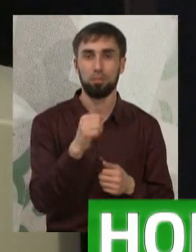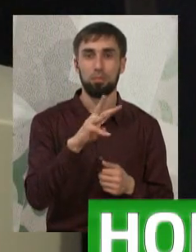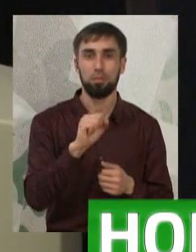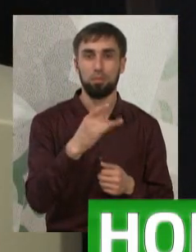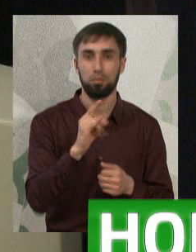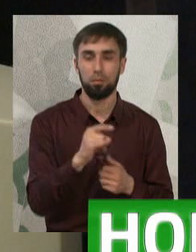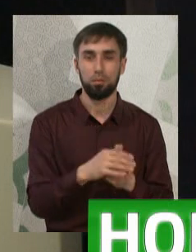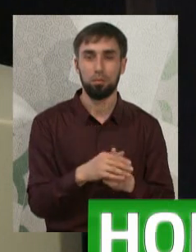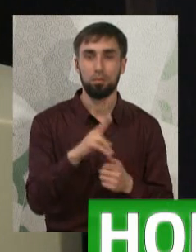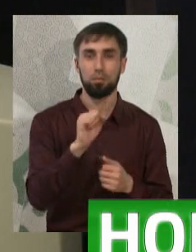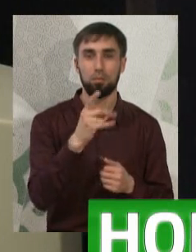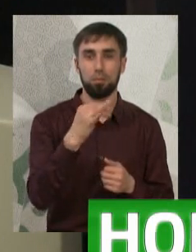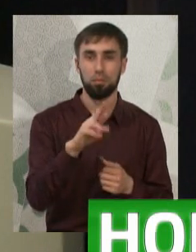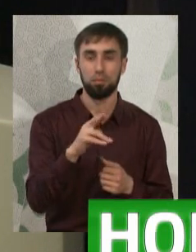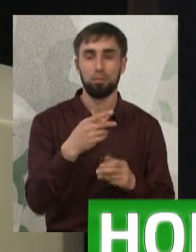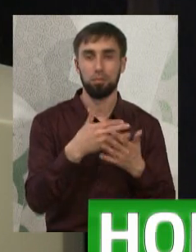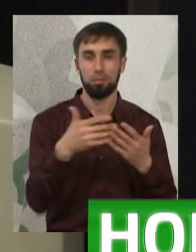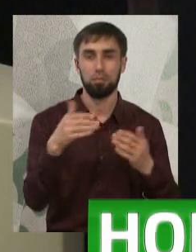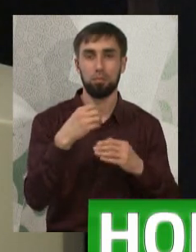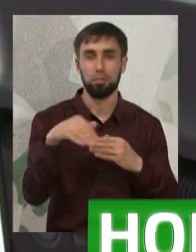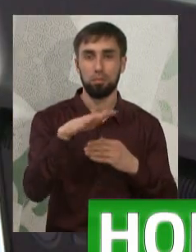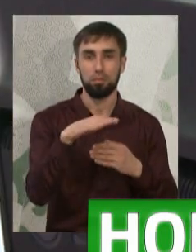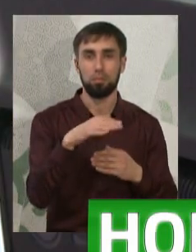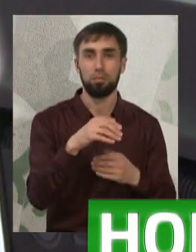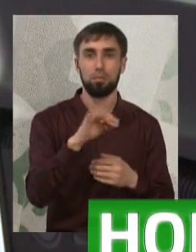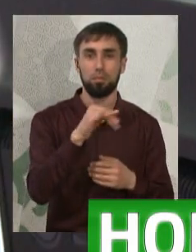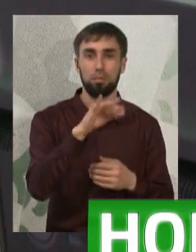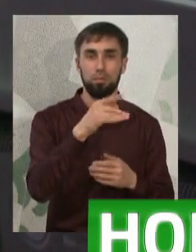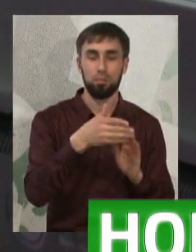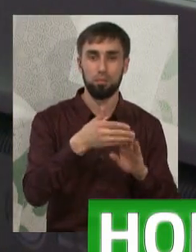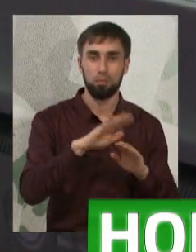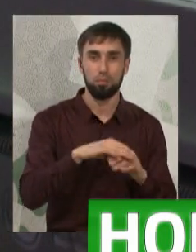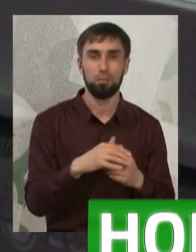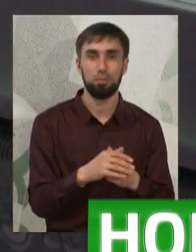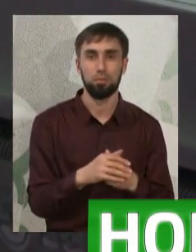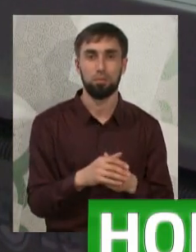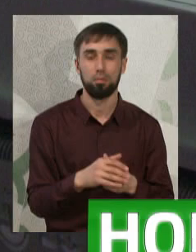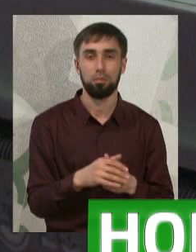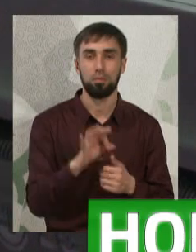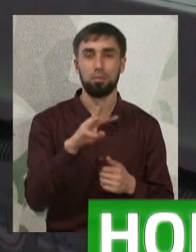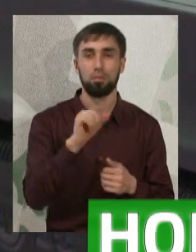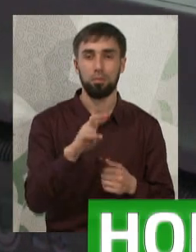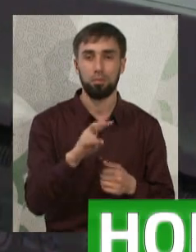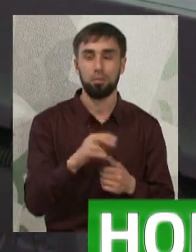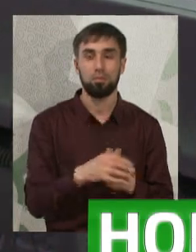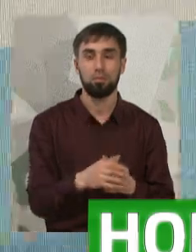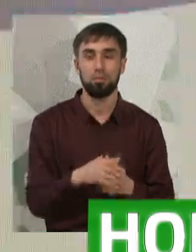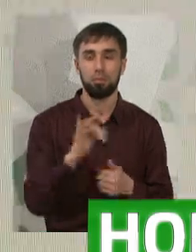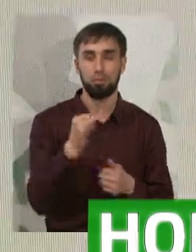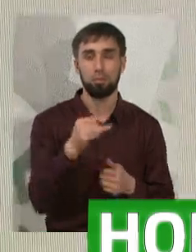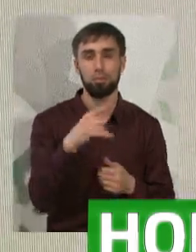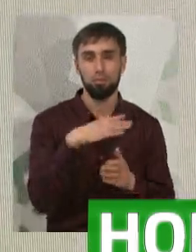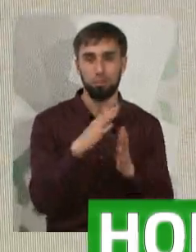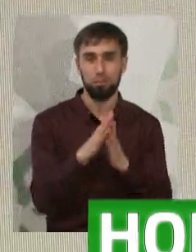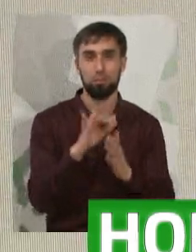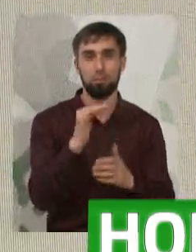в Дании, Непале, Королевстве Шри-Ланка, Тунисе, в Республике Кипр, Польше, на Филиппинах и в Омане. Рекомендуют воздержаться от поездок